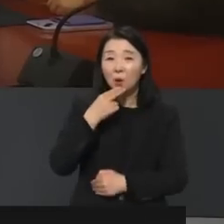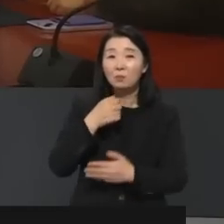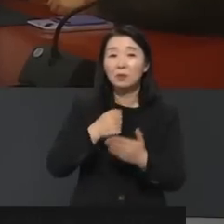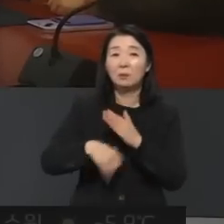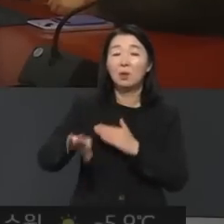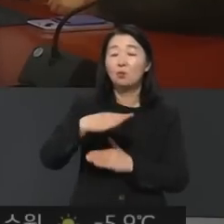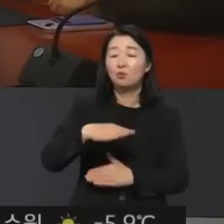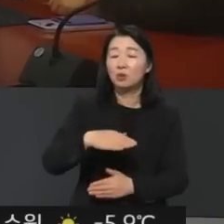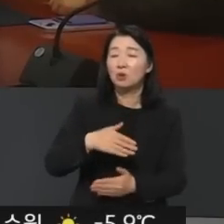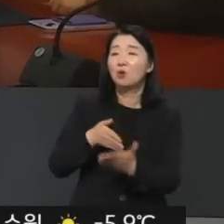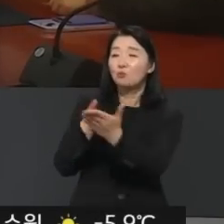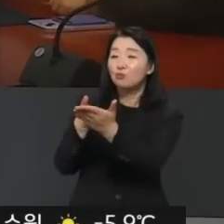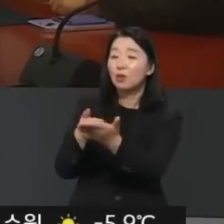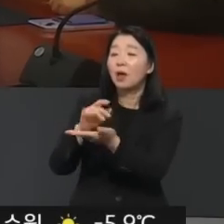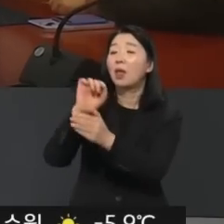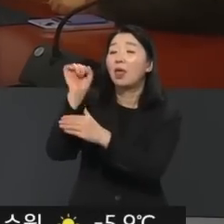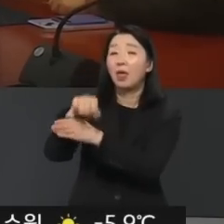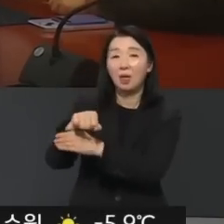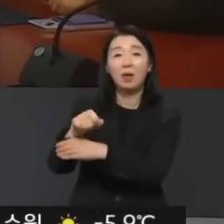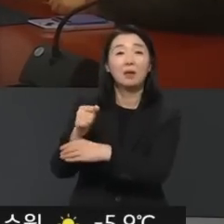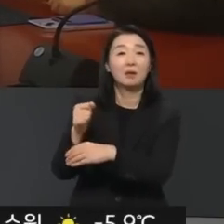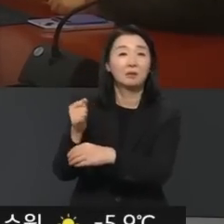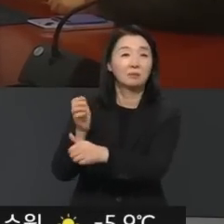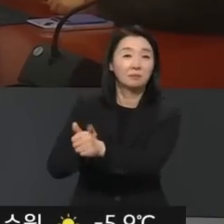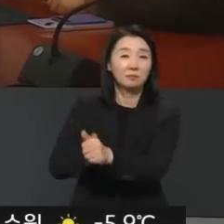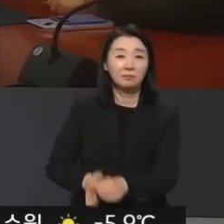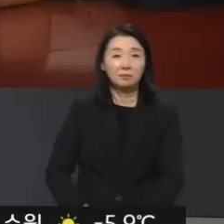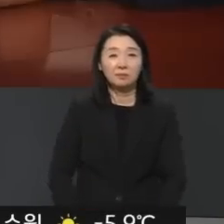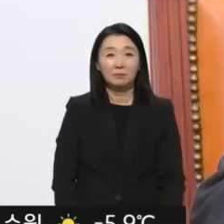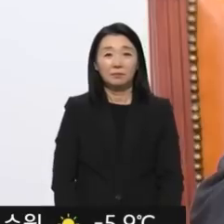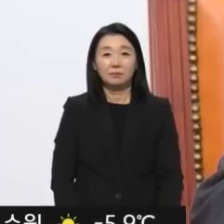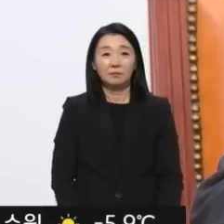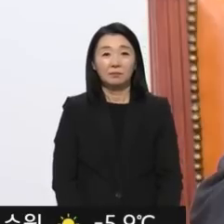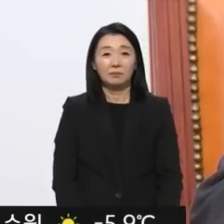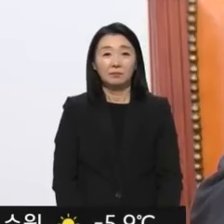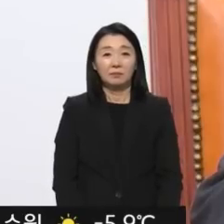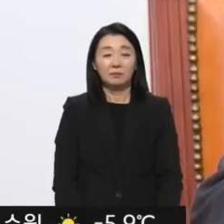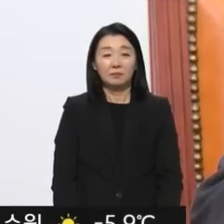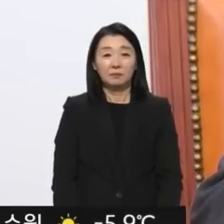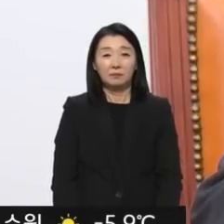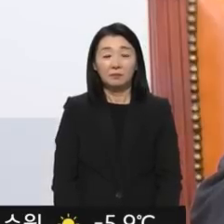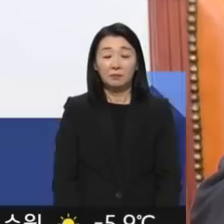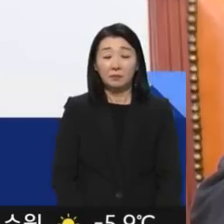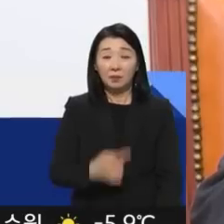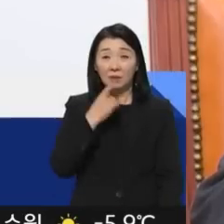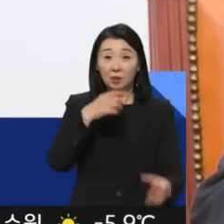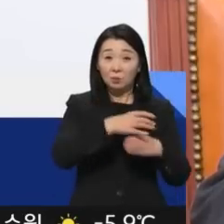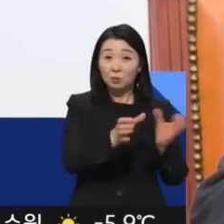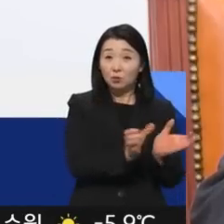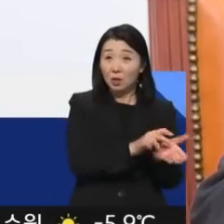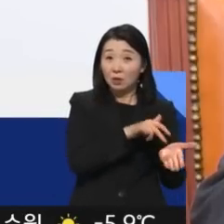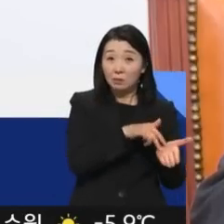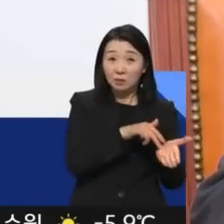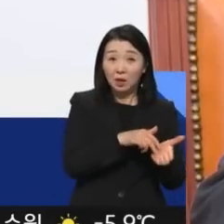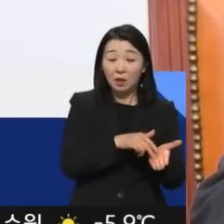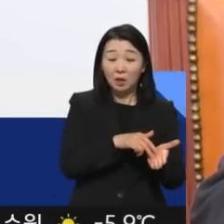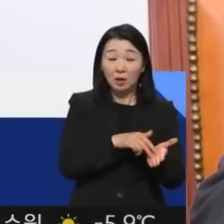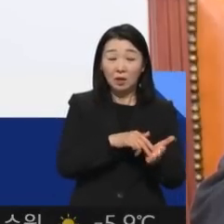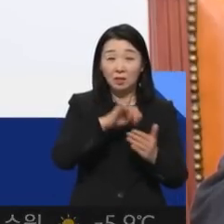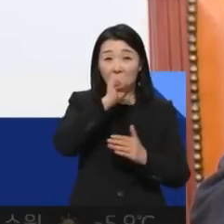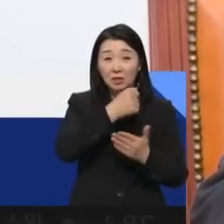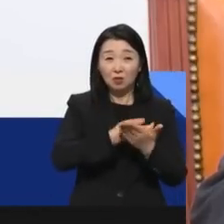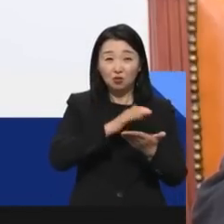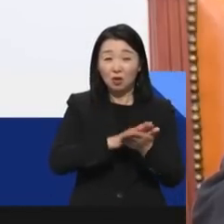요구도 들어달라는 식의 전략을 세웠던 걸로 보이는데요. 우리 민주당이 부득이 수정안을